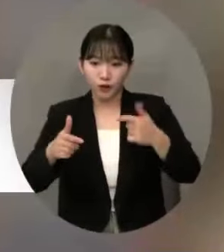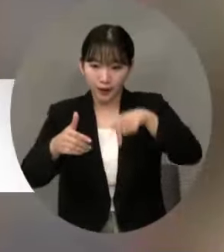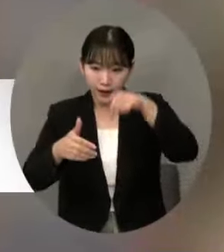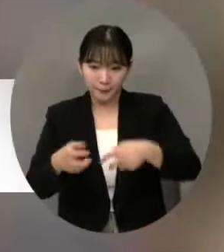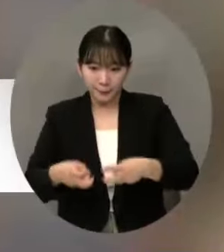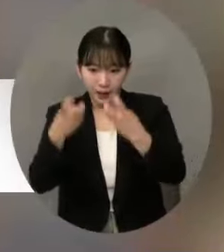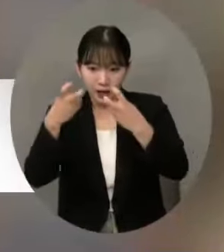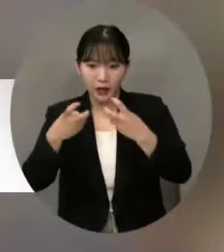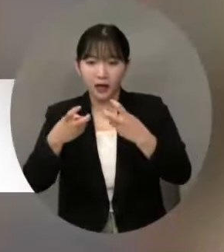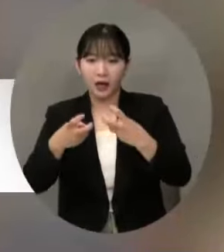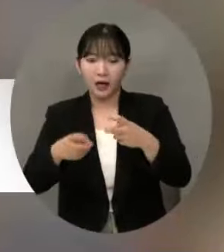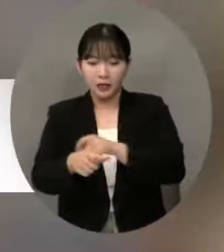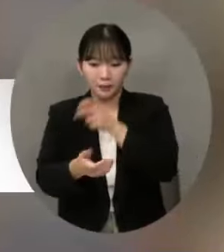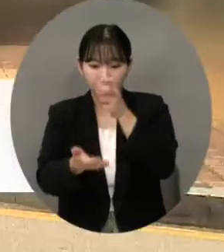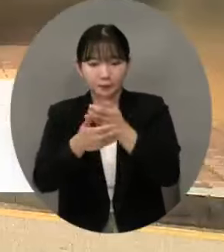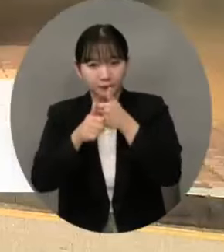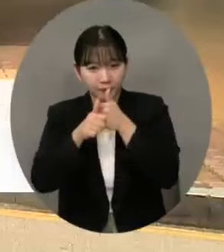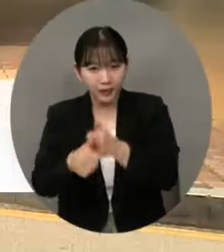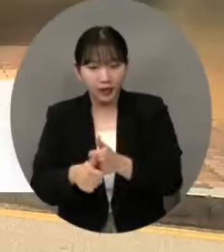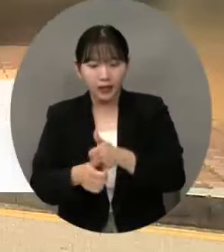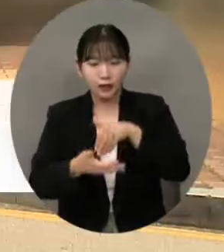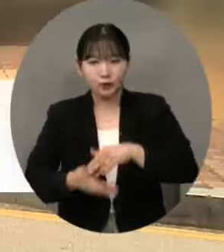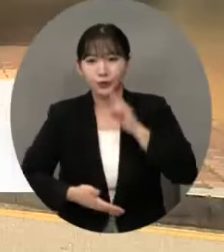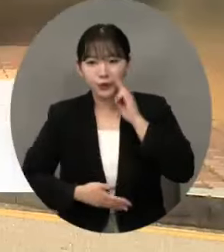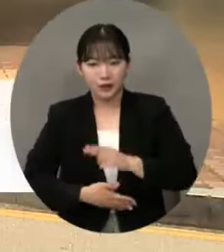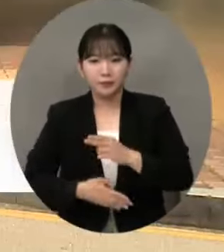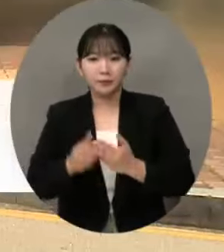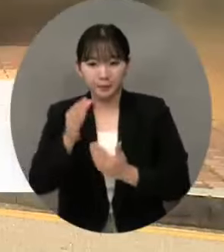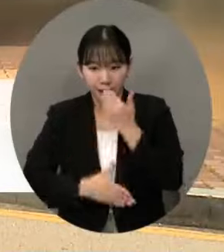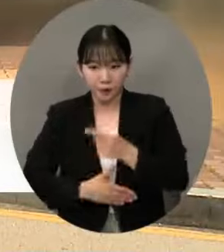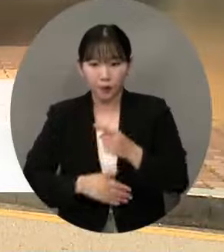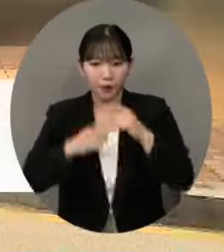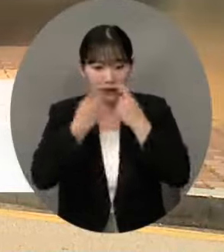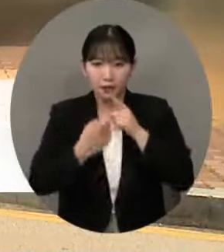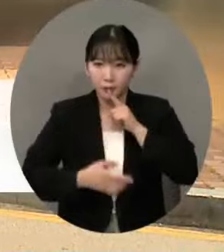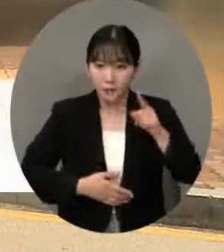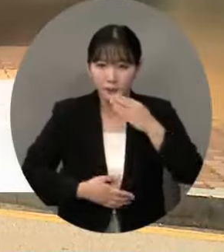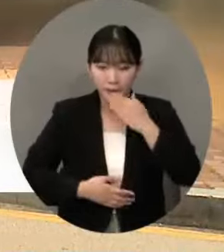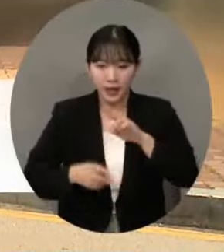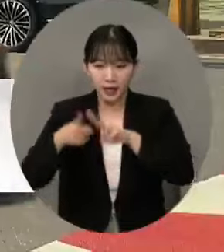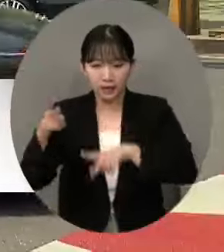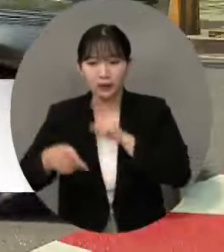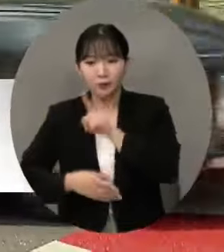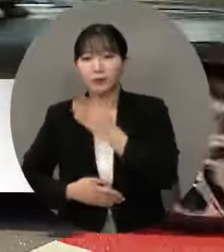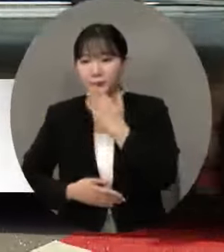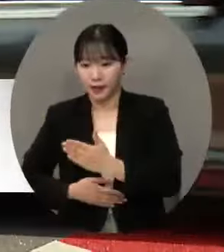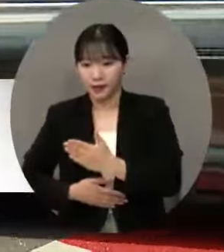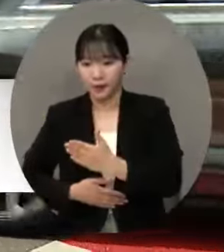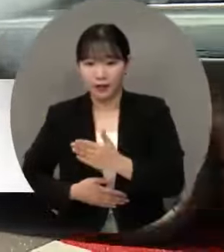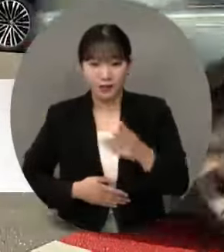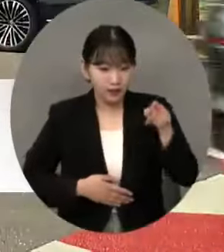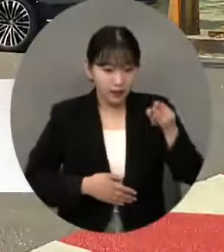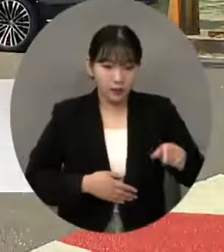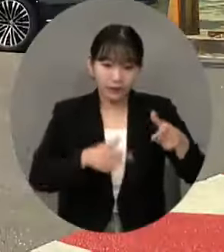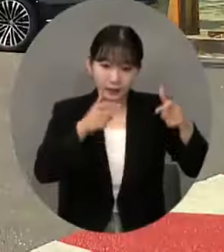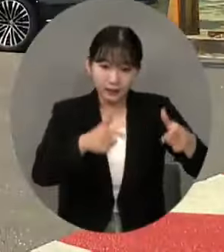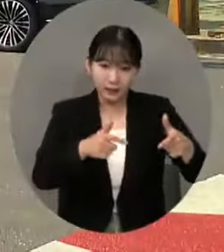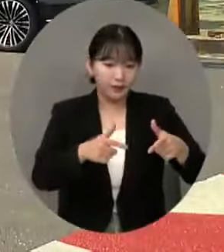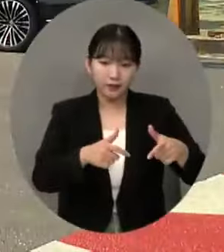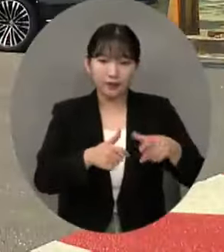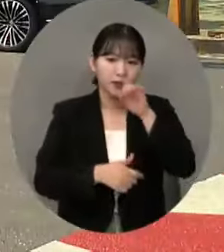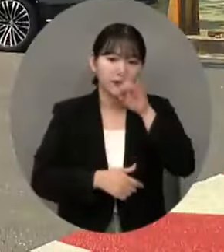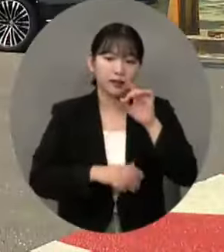사고는 교통사고 처리 특례법에 따른 중과실 사고로 민사뿐 아니라 형사적 처벌 대상이지만 이곳은 해당되지 않는